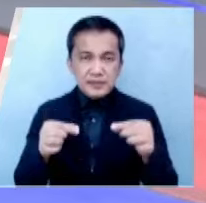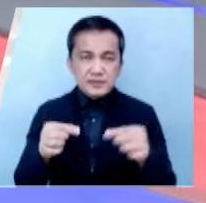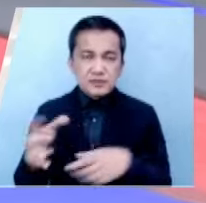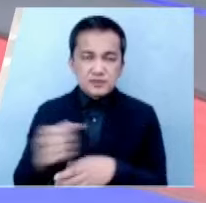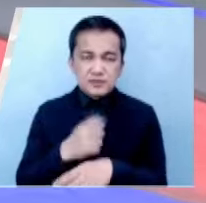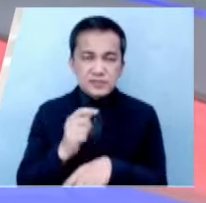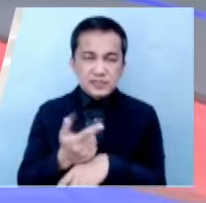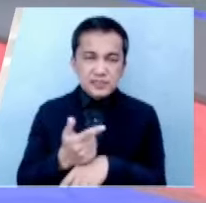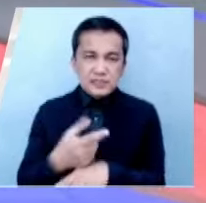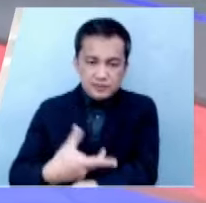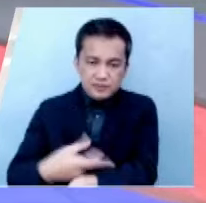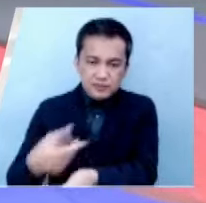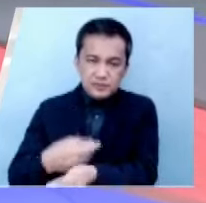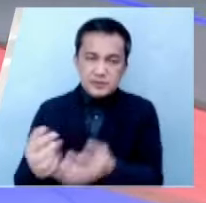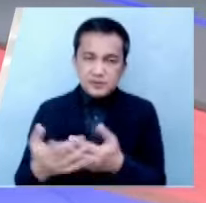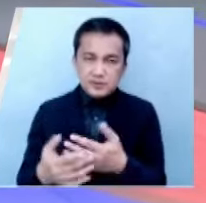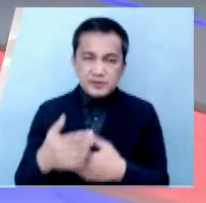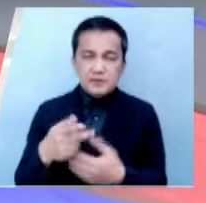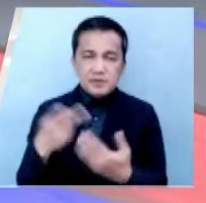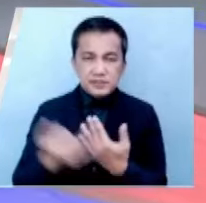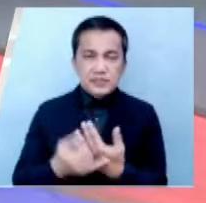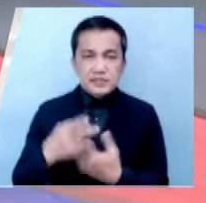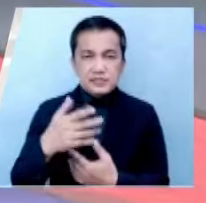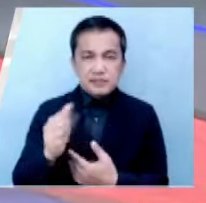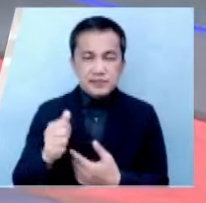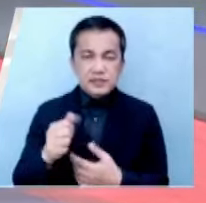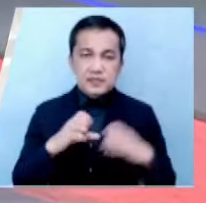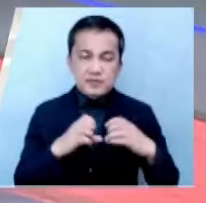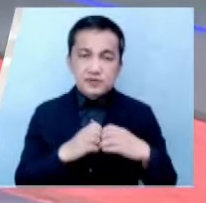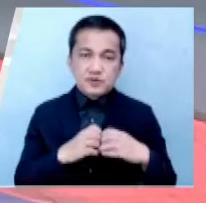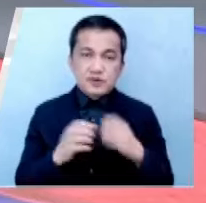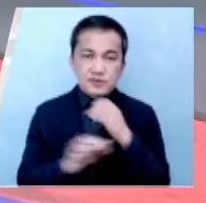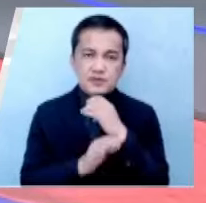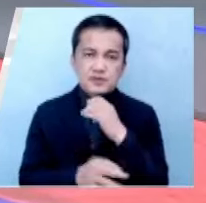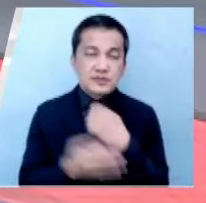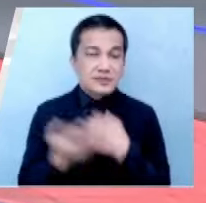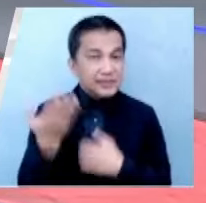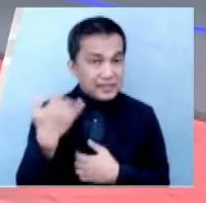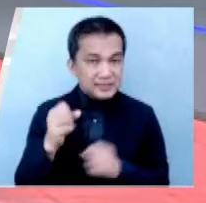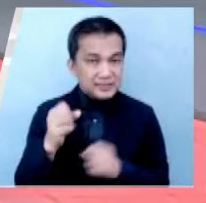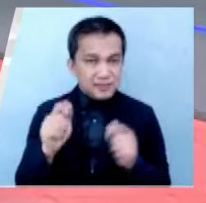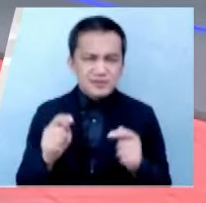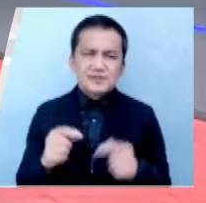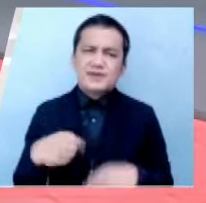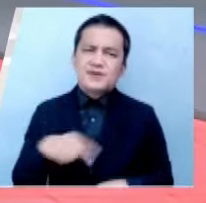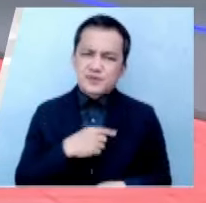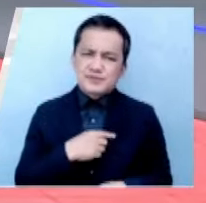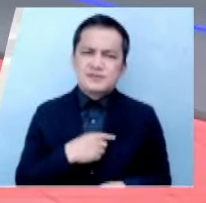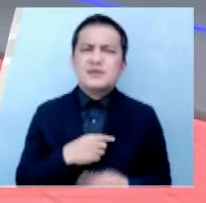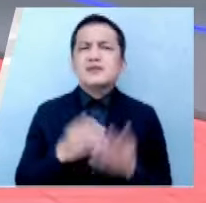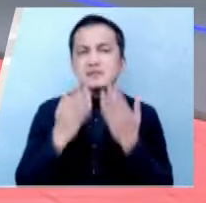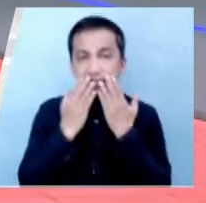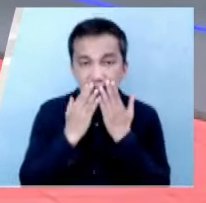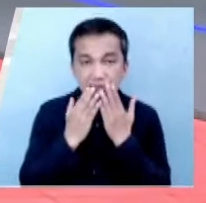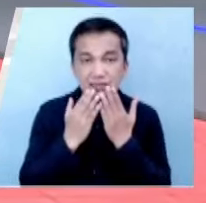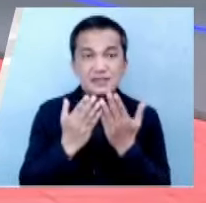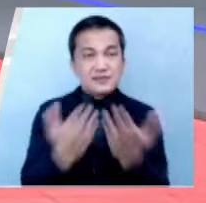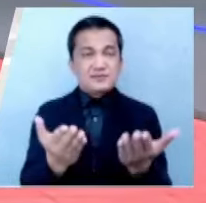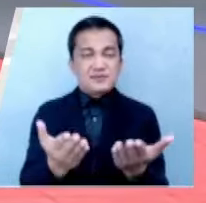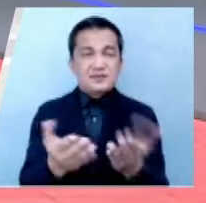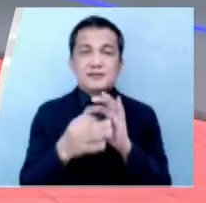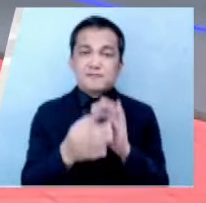ng GMA Kapuso Foundation nitong nagdaang Sabado. Lubos po kaming nagpapasalamat sa lahat ng nakiisa,